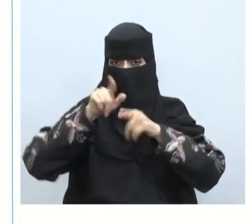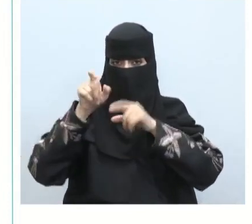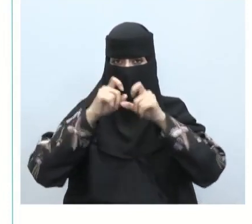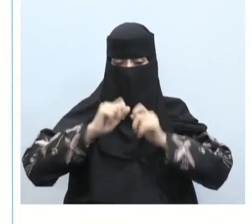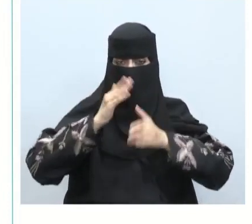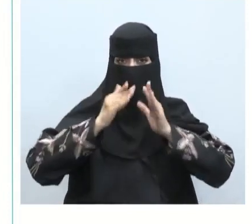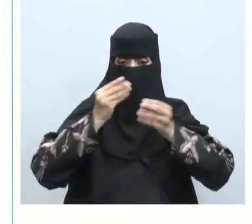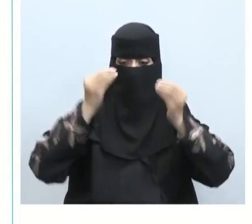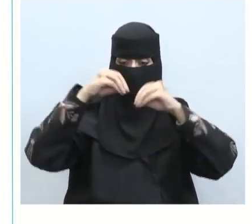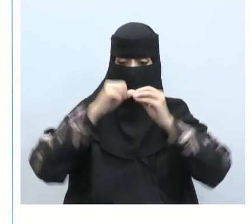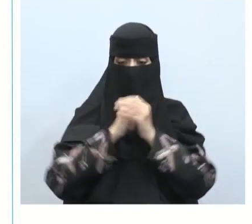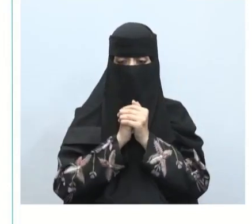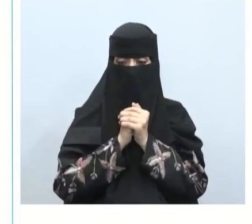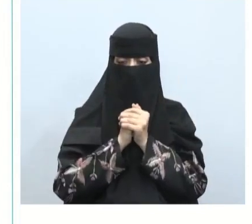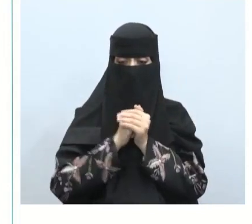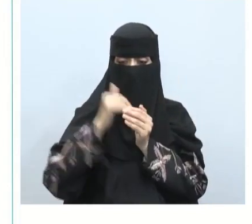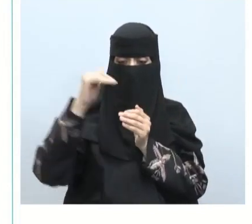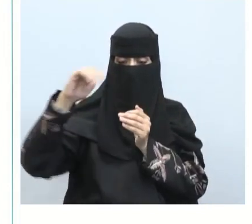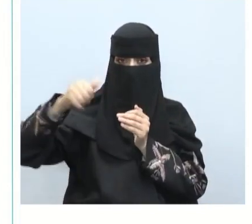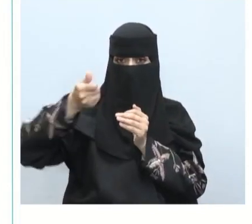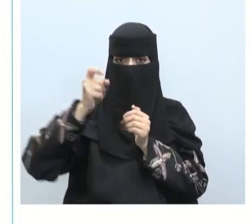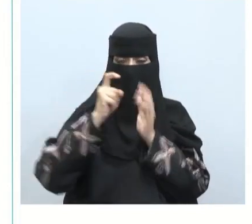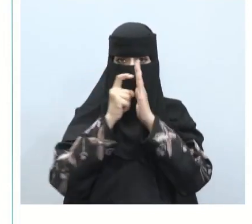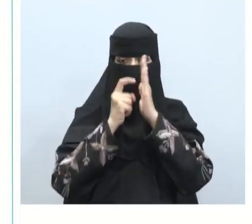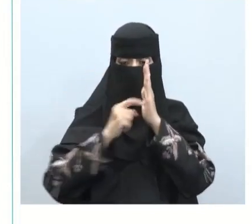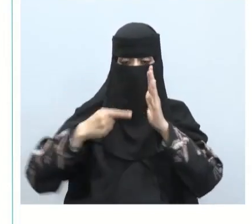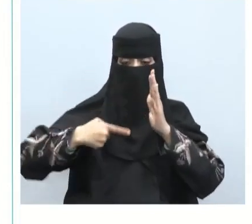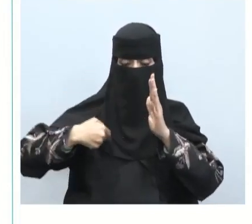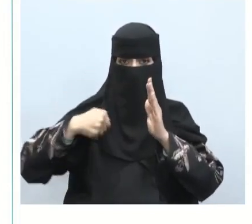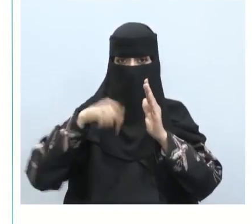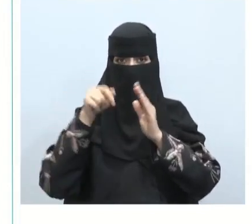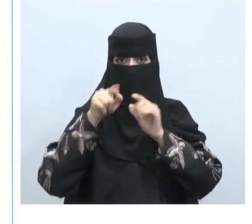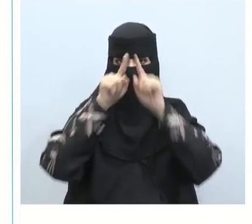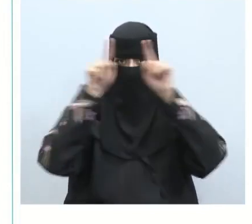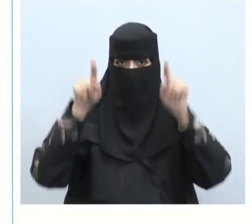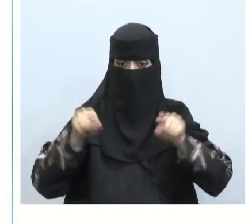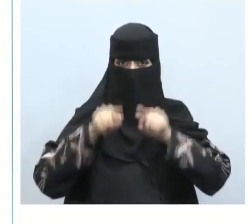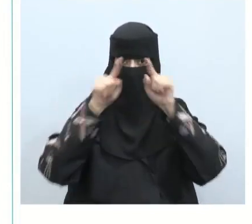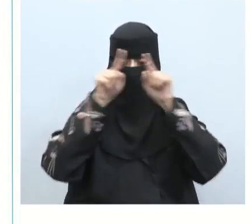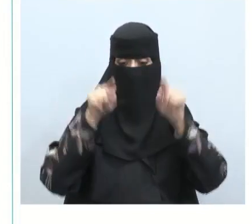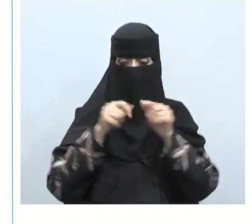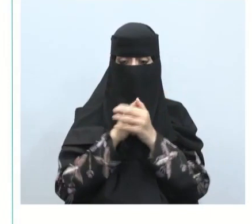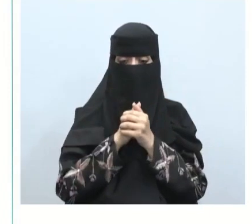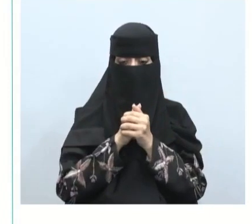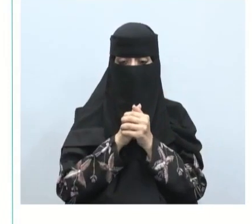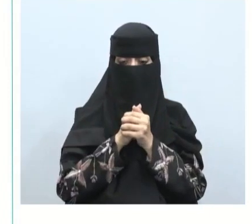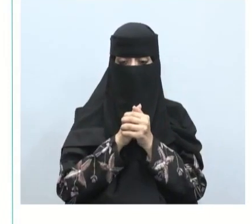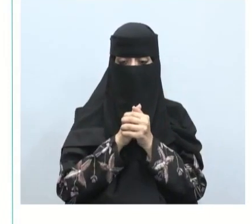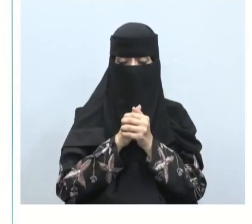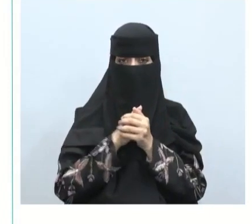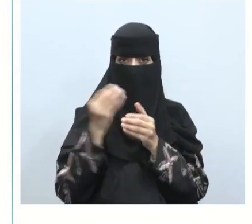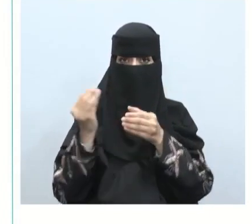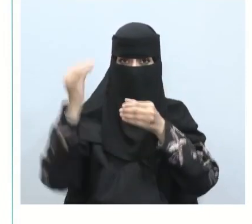الاليه دي اتش سي بي سيرفر خادم نظام اسماء النطاقات دي ان اس